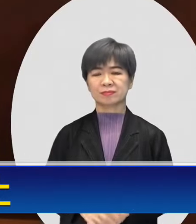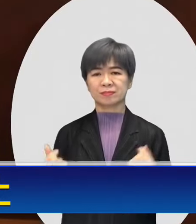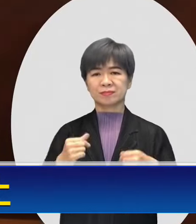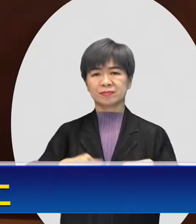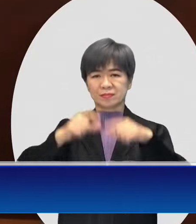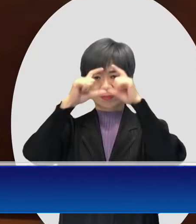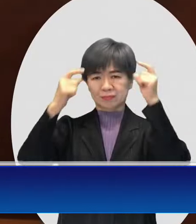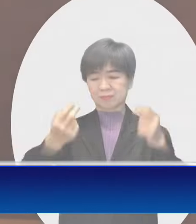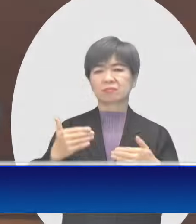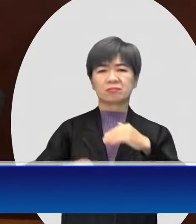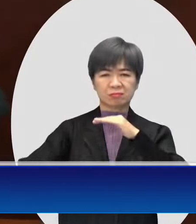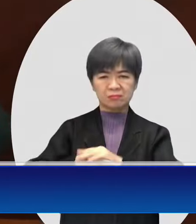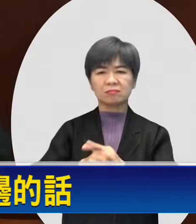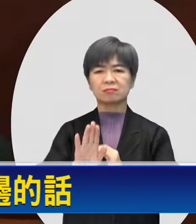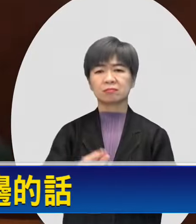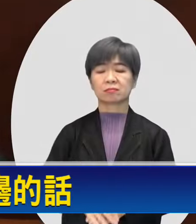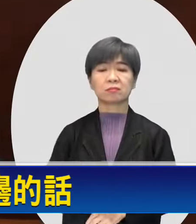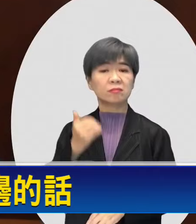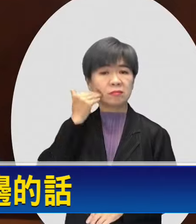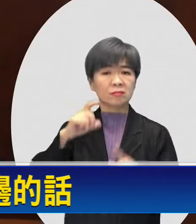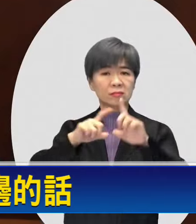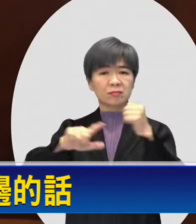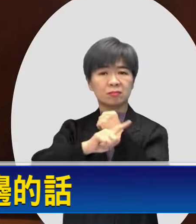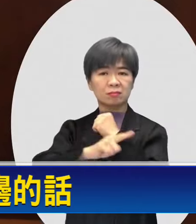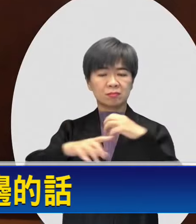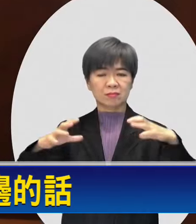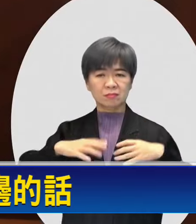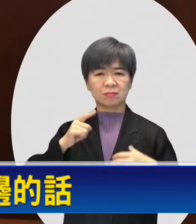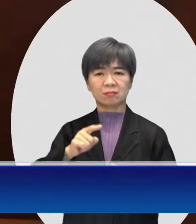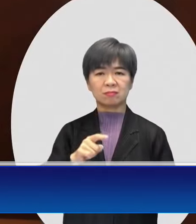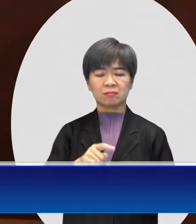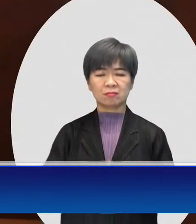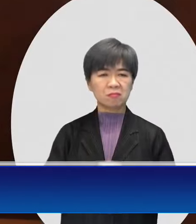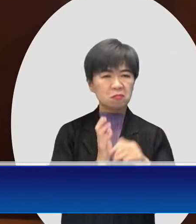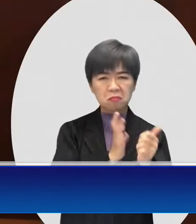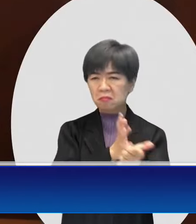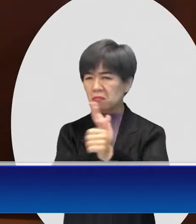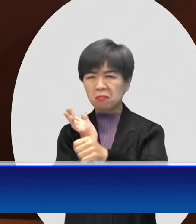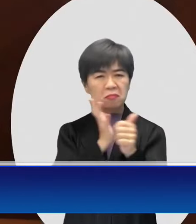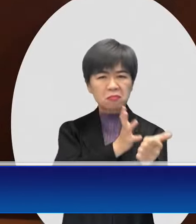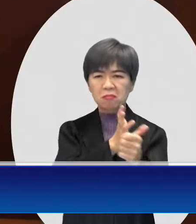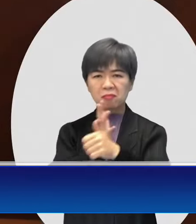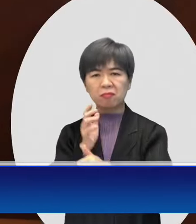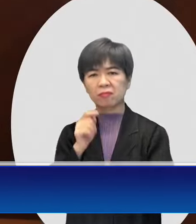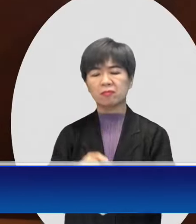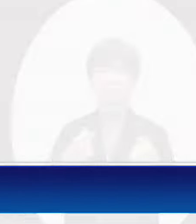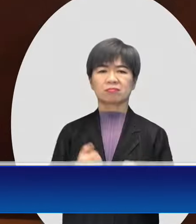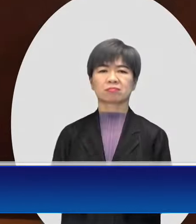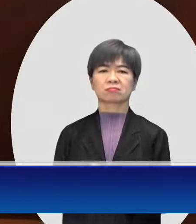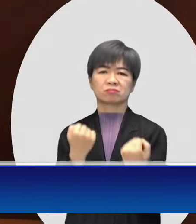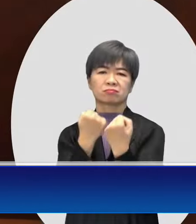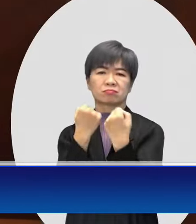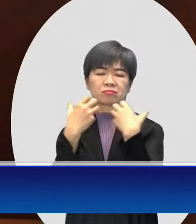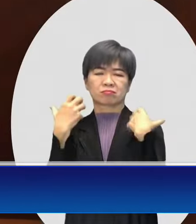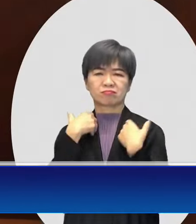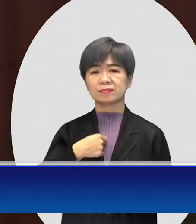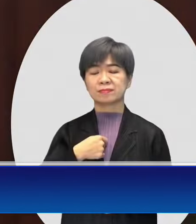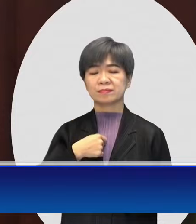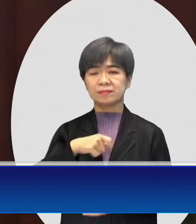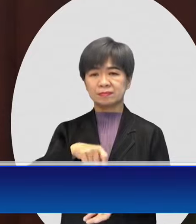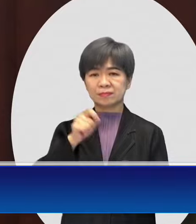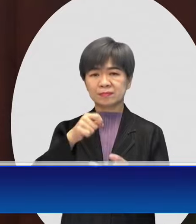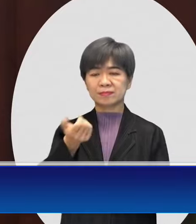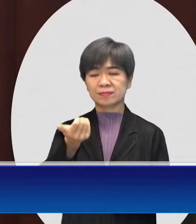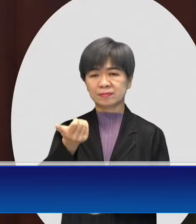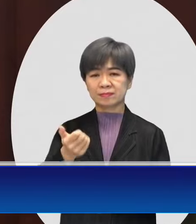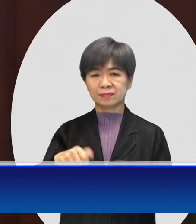头上？一看就知道呢。如果今天大法官还要来这边的话，问问看东家婆西家婆，这边大法官就变成什么？就变成管家婆了。 这个